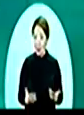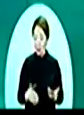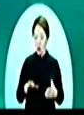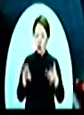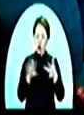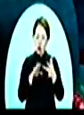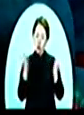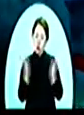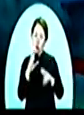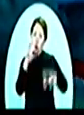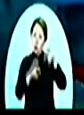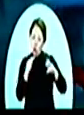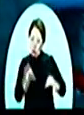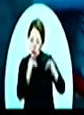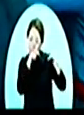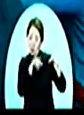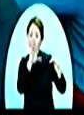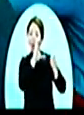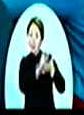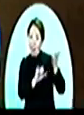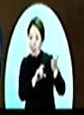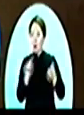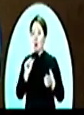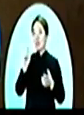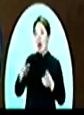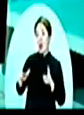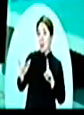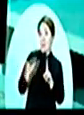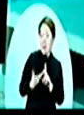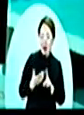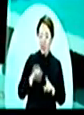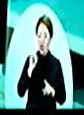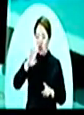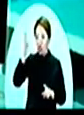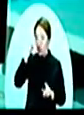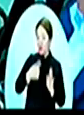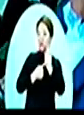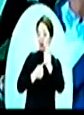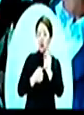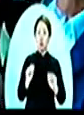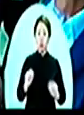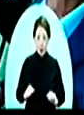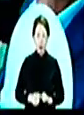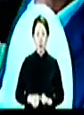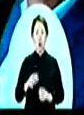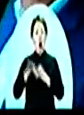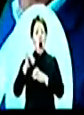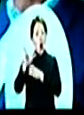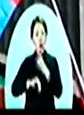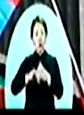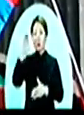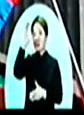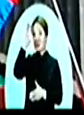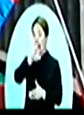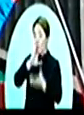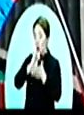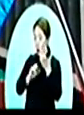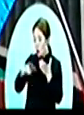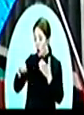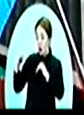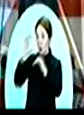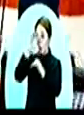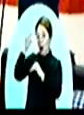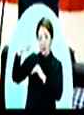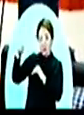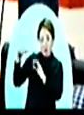гаргалаа. Жижиг дүнд үйлдвэр хөгжүүлэх сангаас зээл олгох үйл ажиллагааг ил тод шилэн болголоо. Олон улсын санхүүгийн